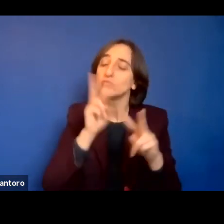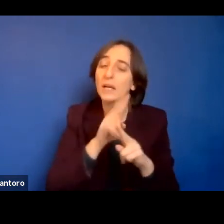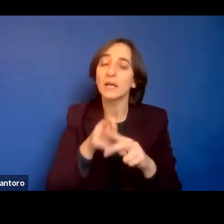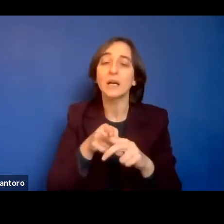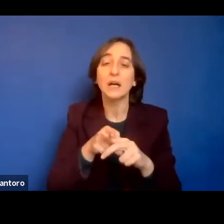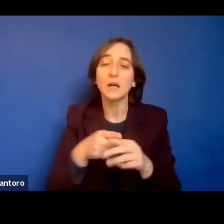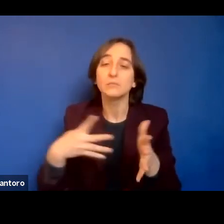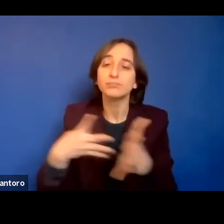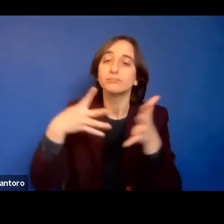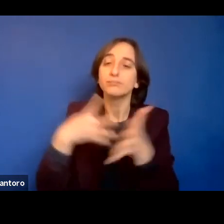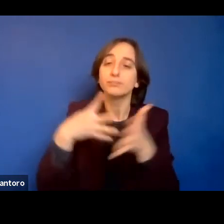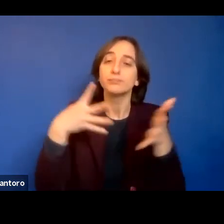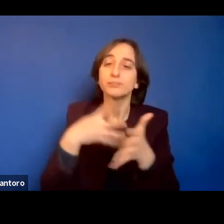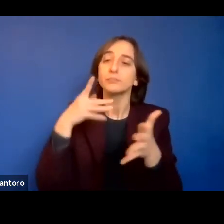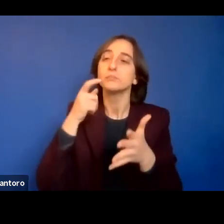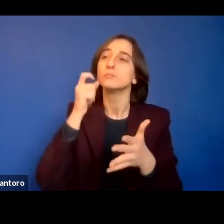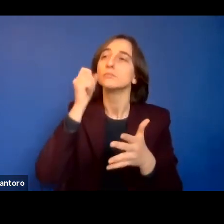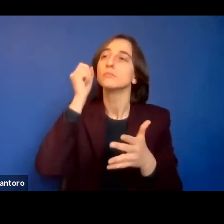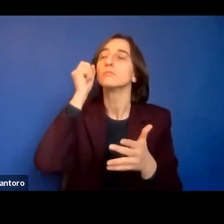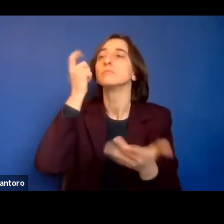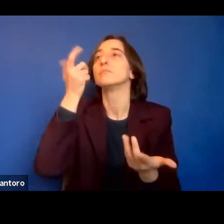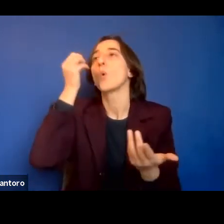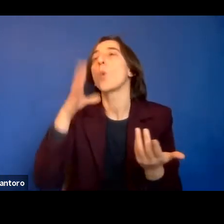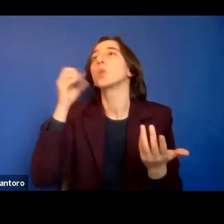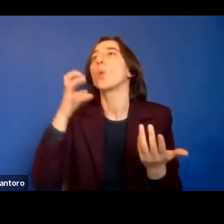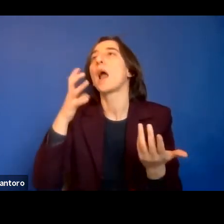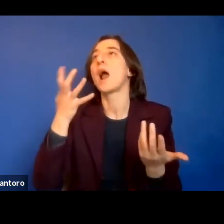carattere culturale.